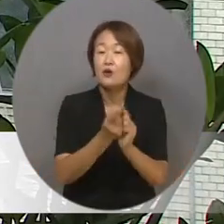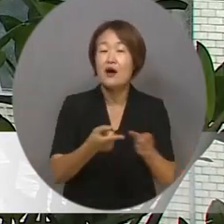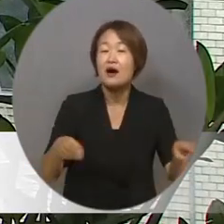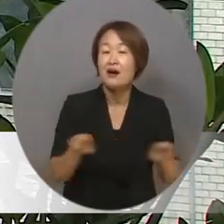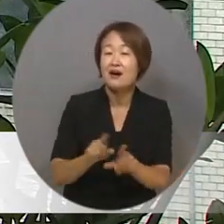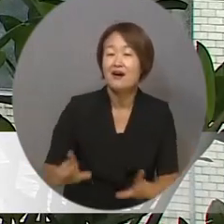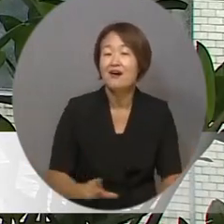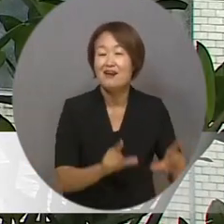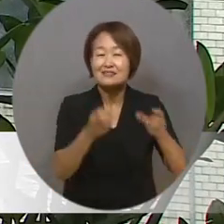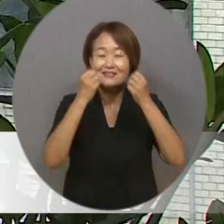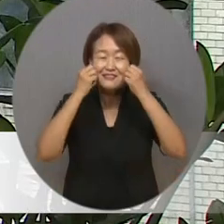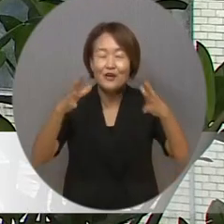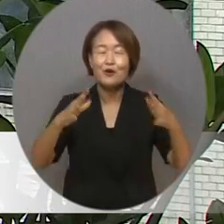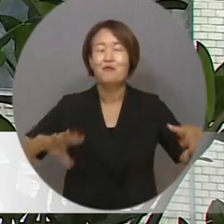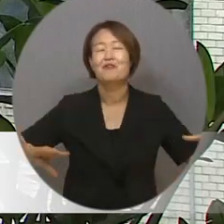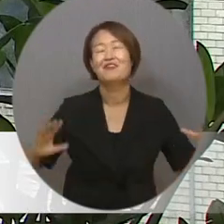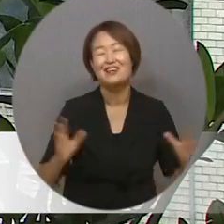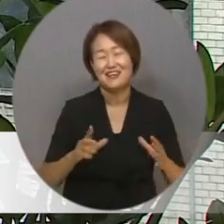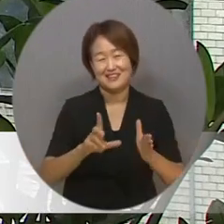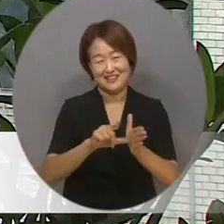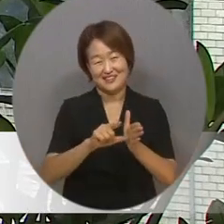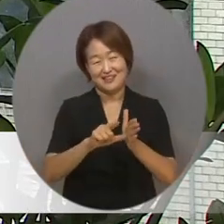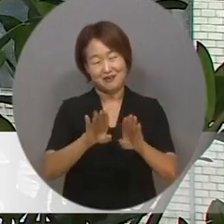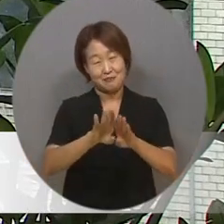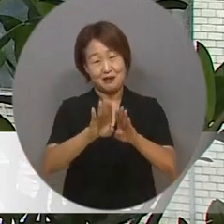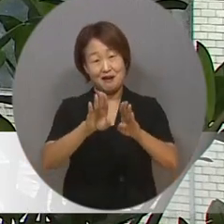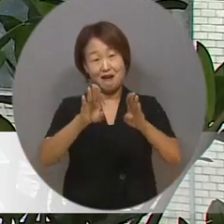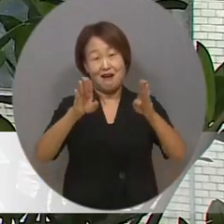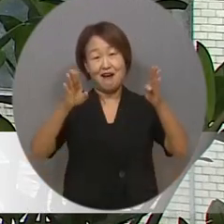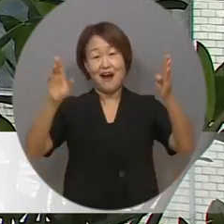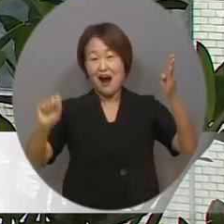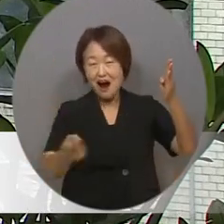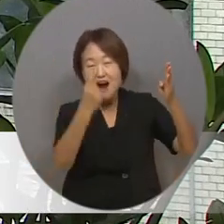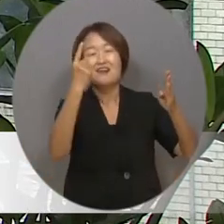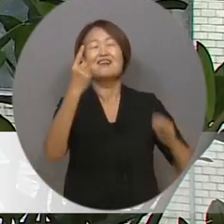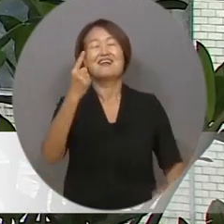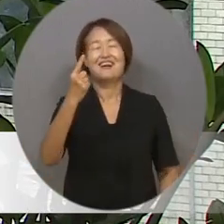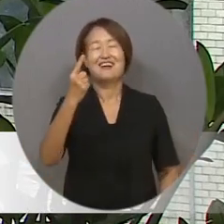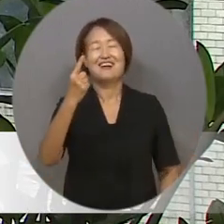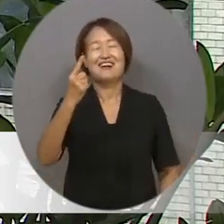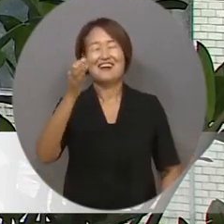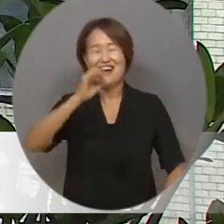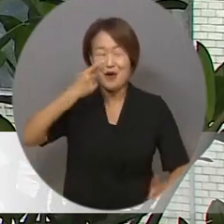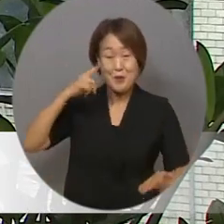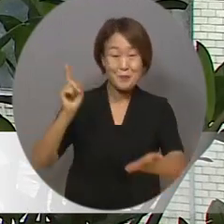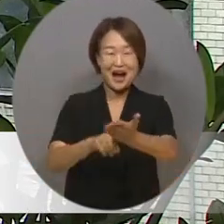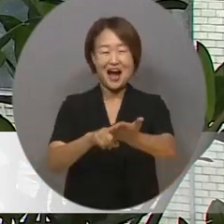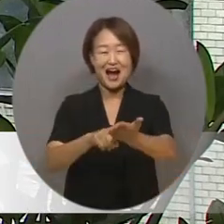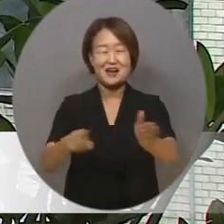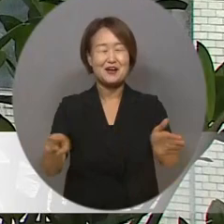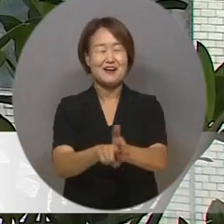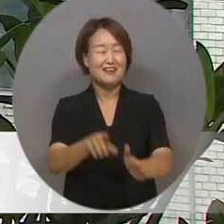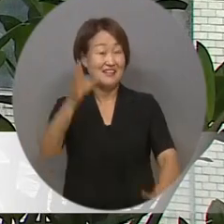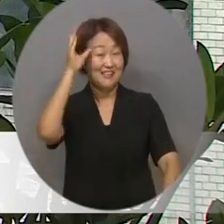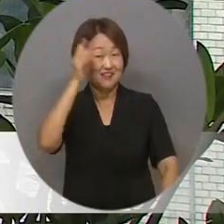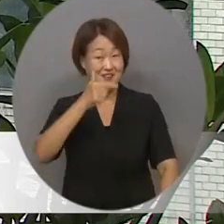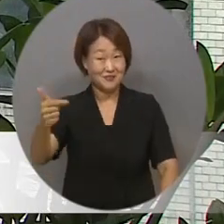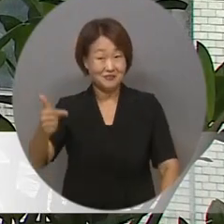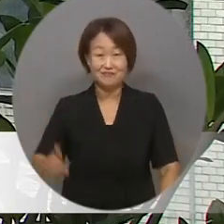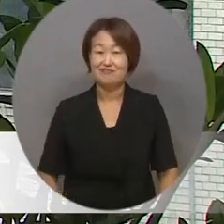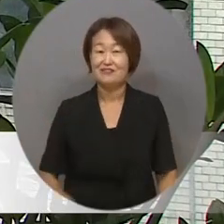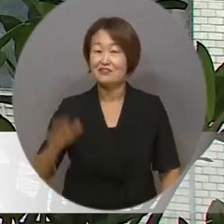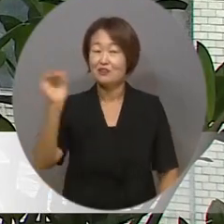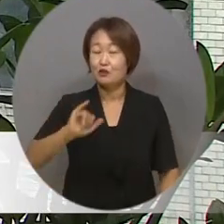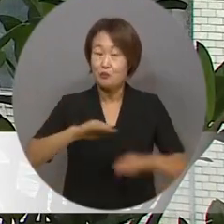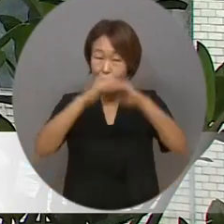함께 살아가는 새로운 포용의 시대를 열어가는 단초를 찾을 수 있으리라 믿고 기대합니다.